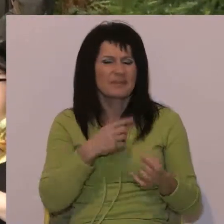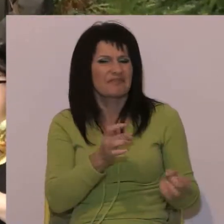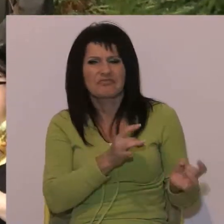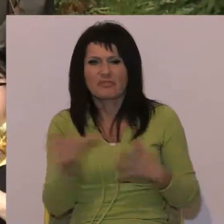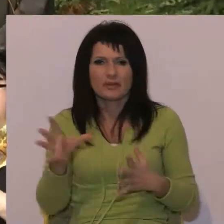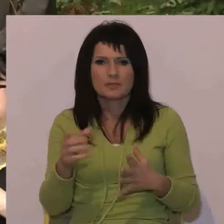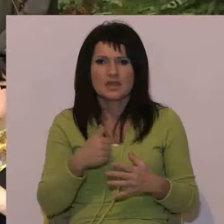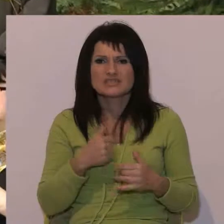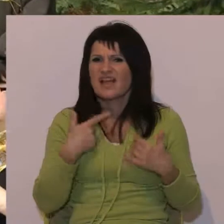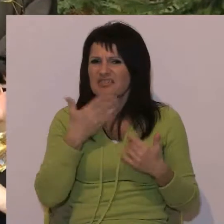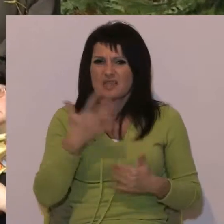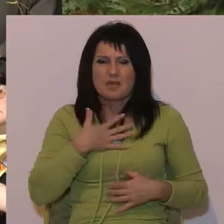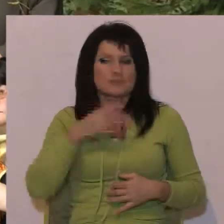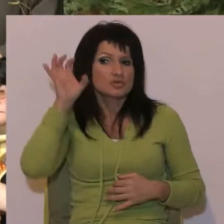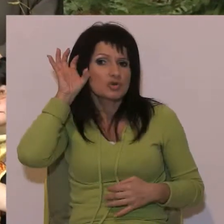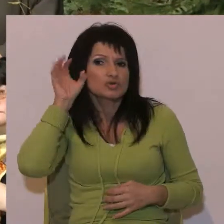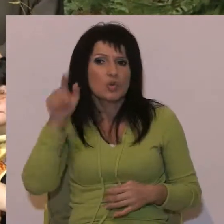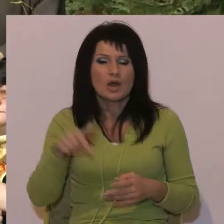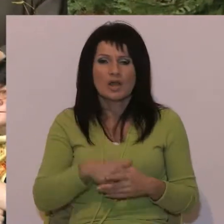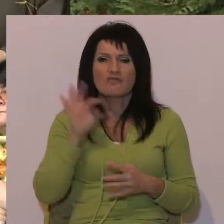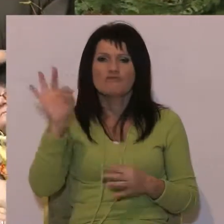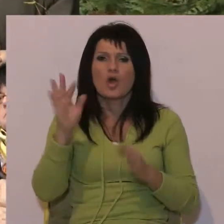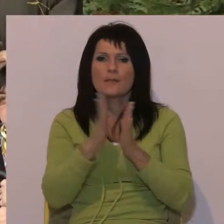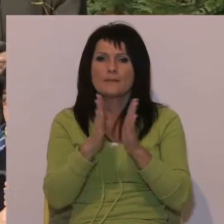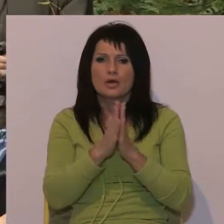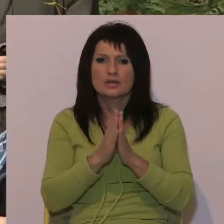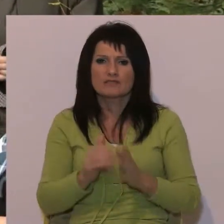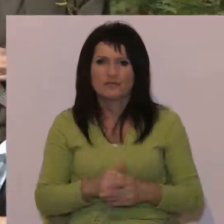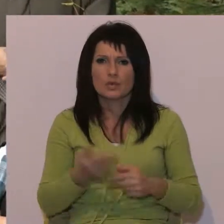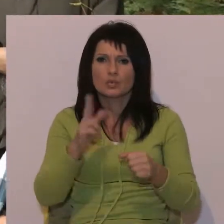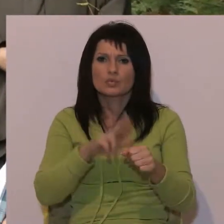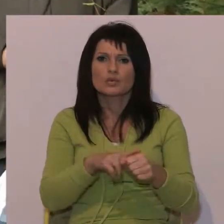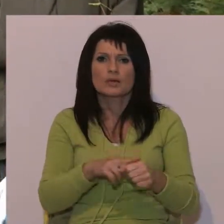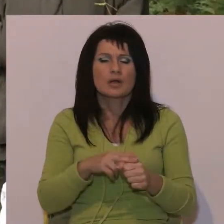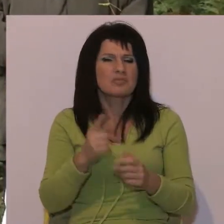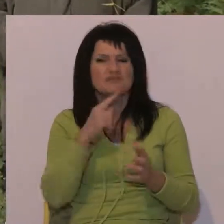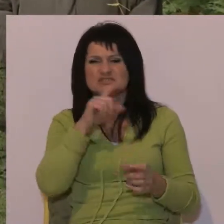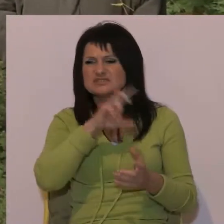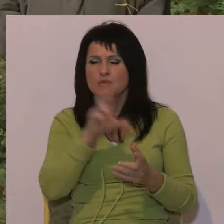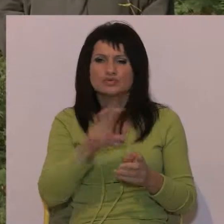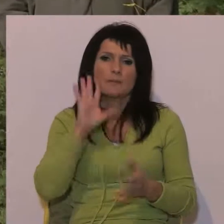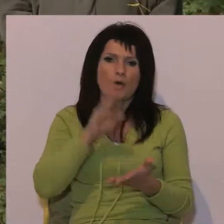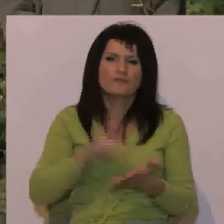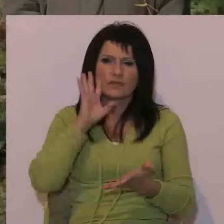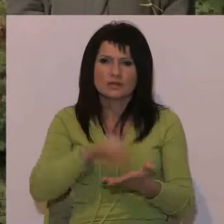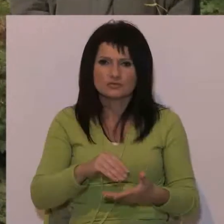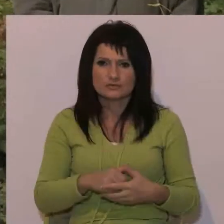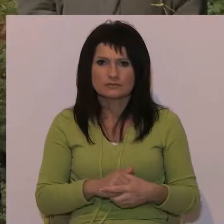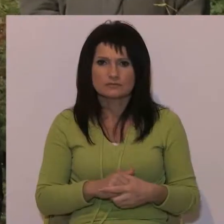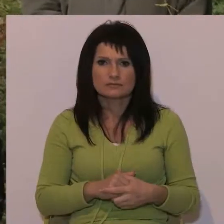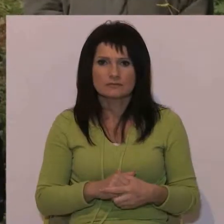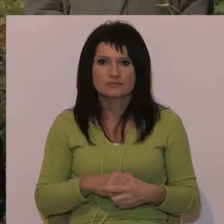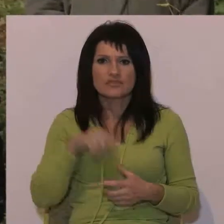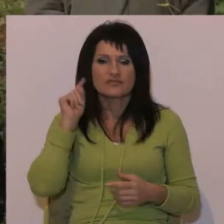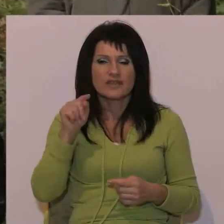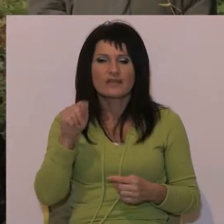natychmiast. Nie mam zamiaru słuchać twojej modlitwy, którą non-stop powtarzasz. I